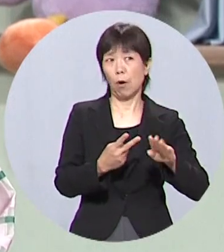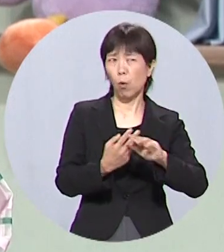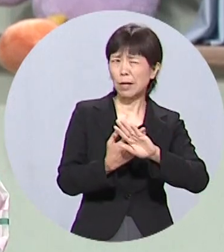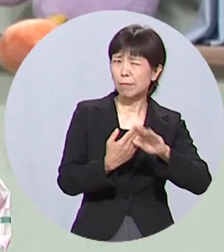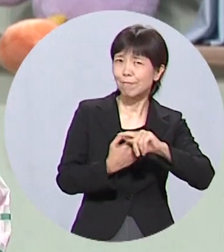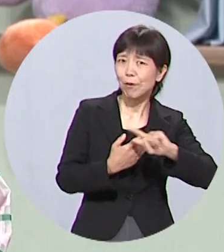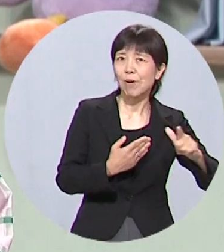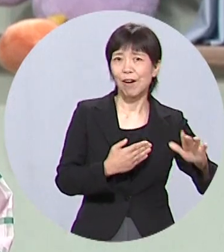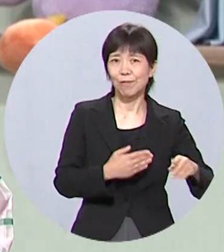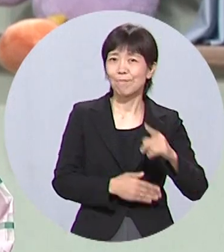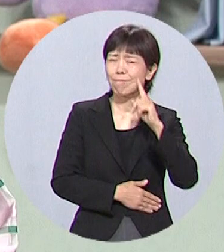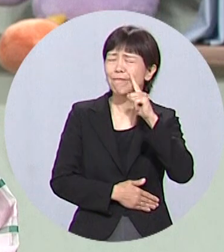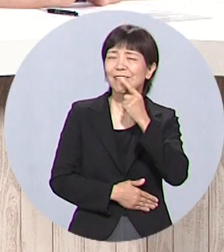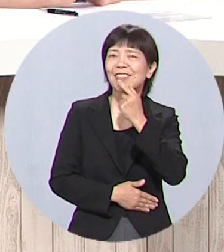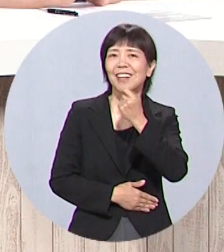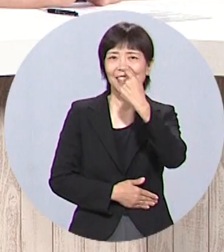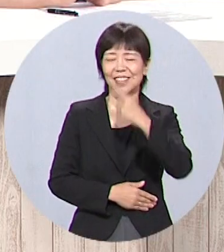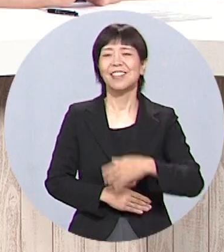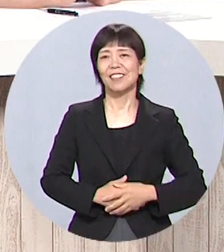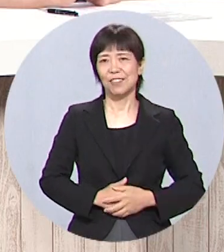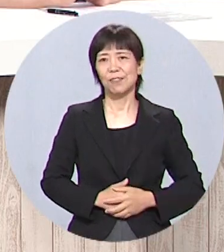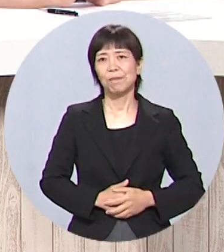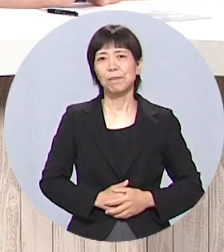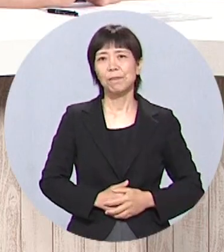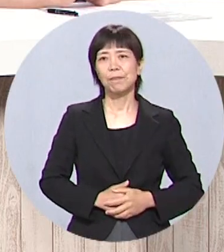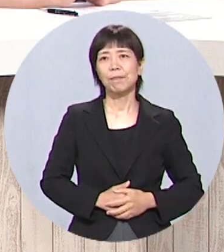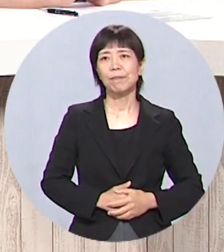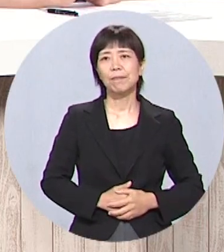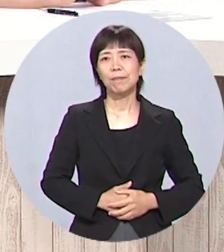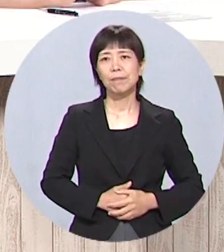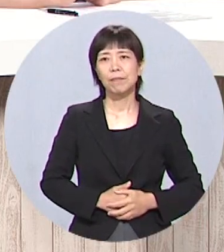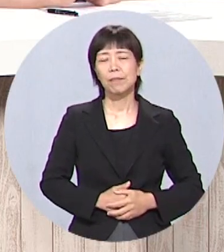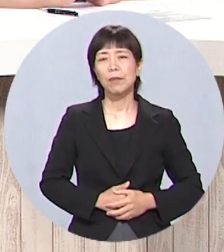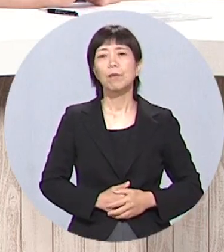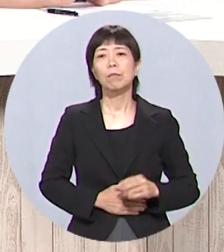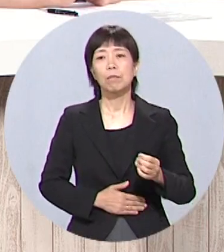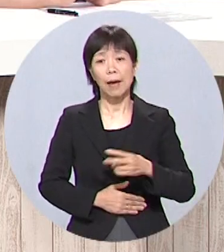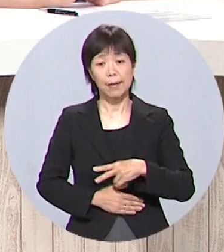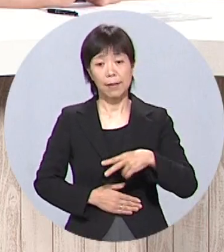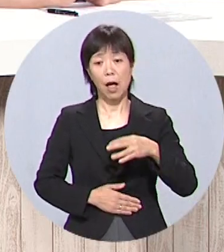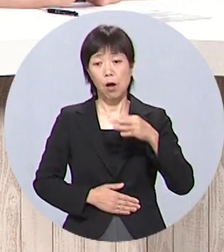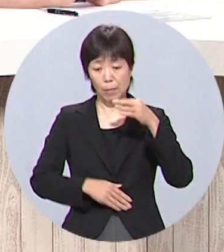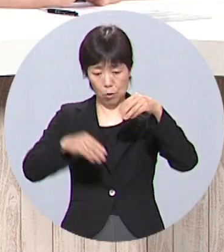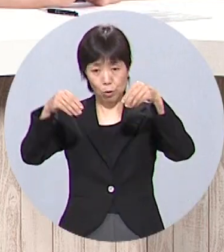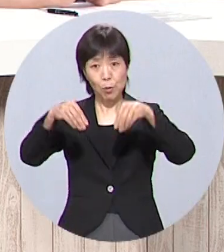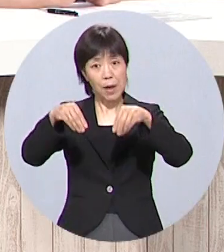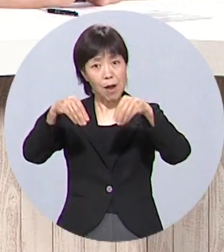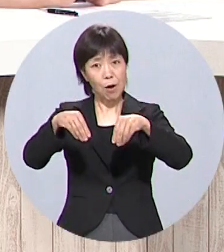ですね。 梅好きにはたまらないですよね。 はい、梅染めもすごく楽しくて、